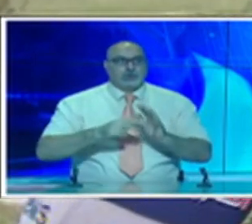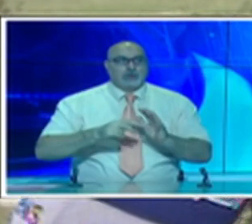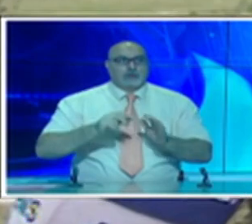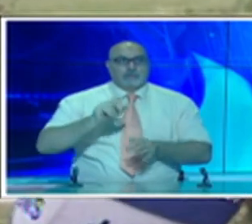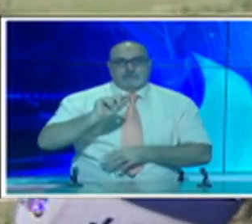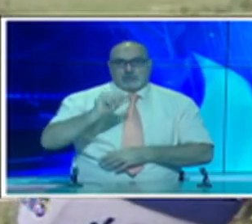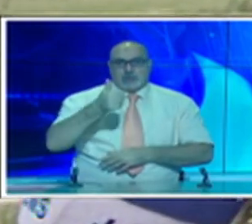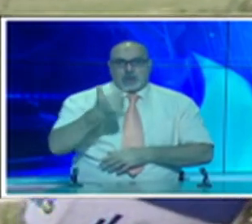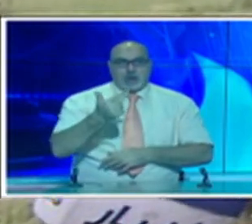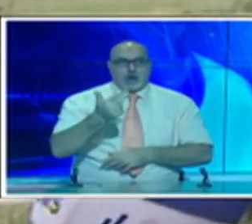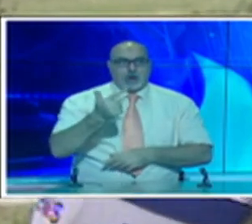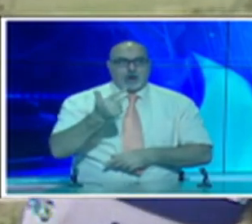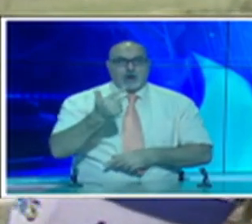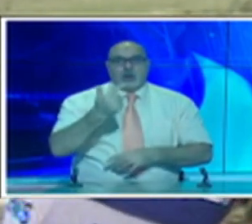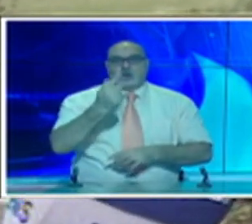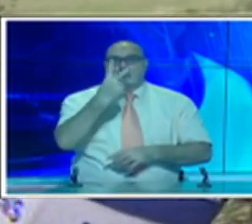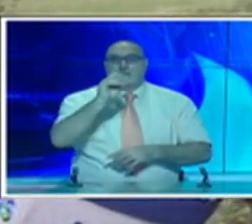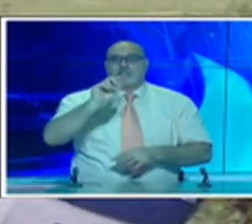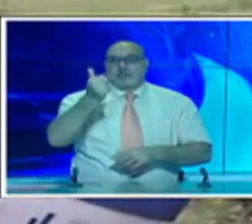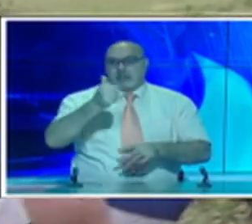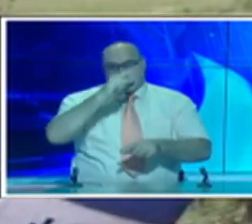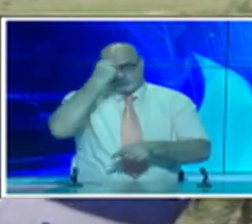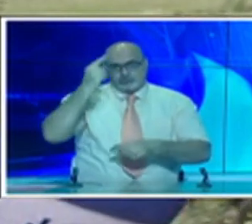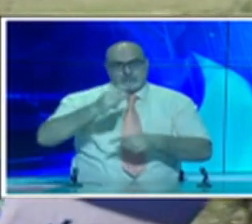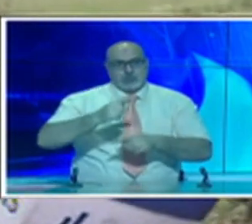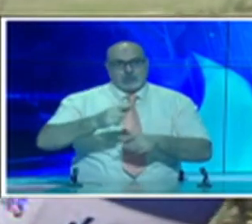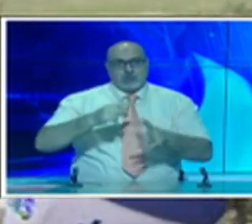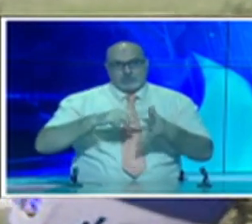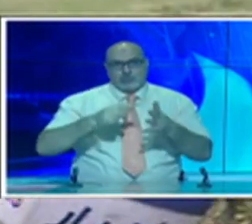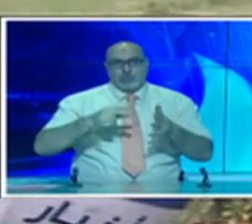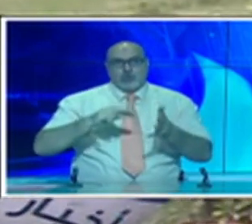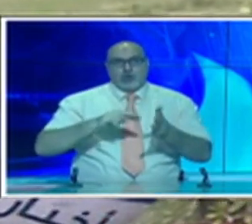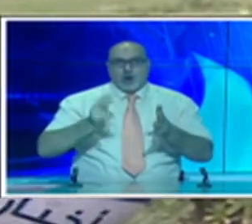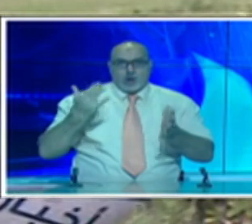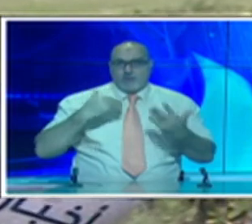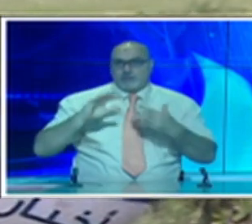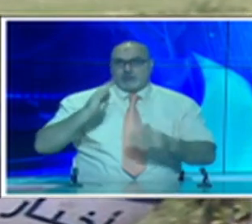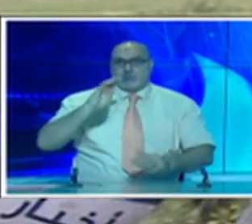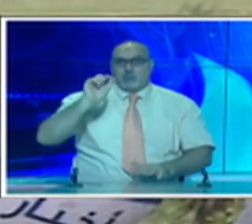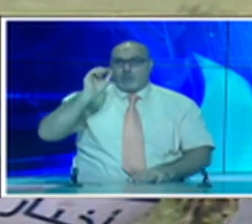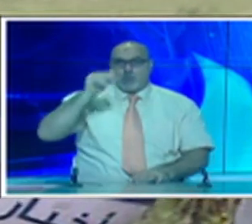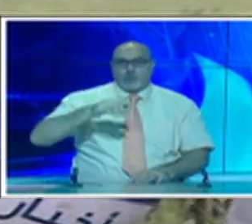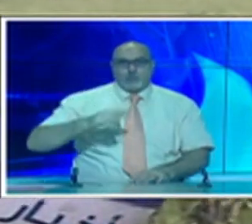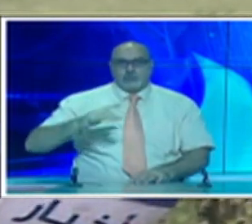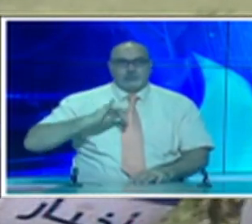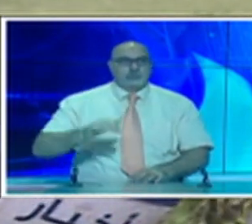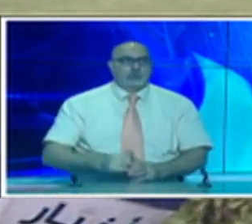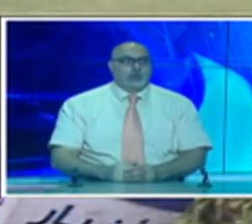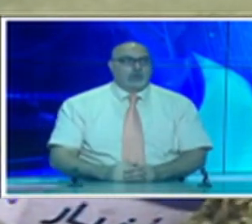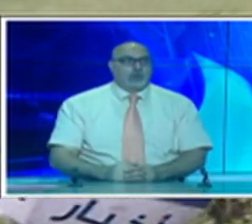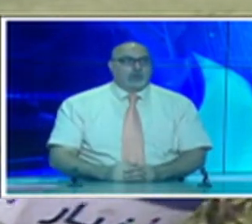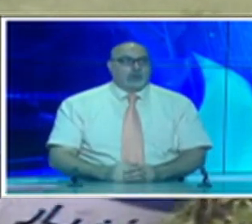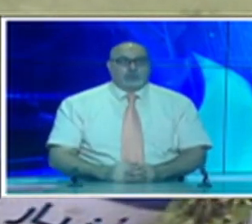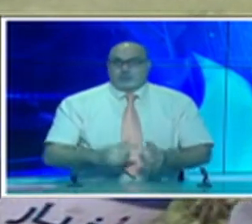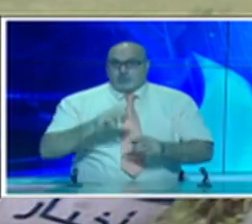ماشي من 2021 ان شاء الله، باش نشرع باش نحيو هذا السوبر عمليا ما يتنحاش